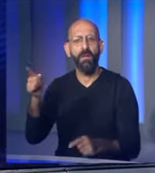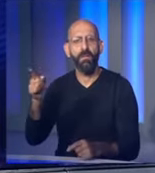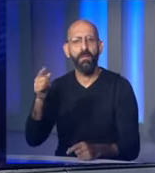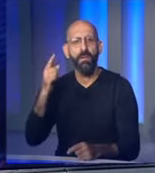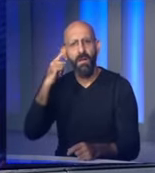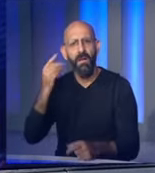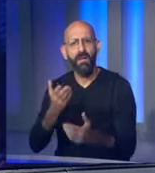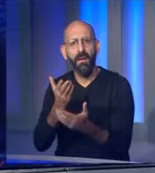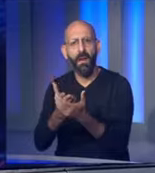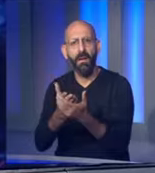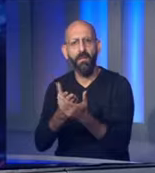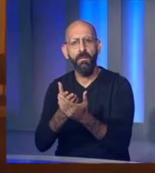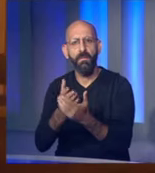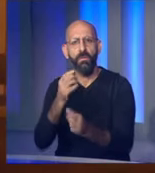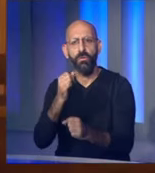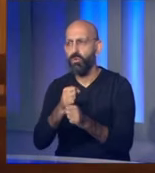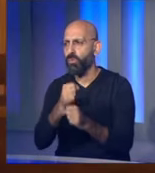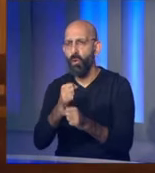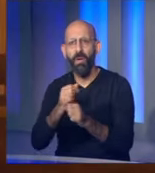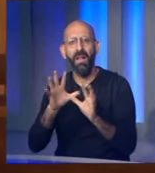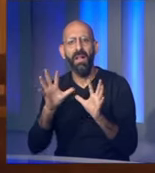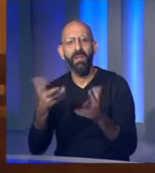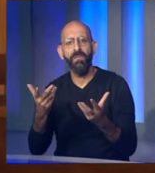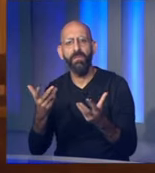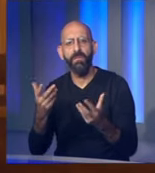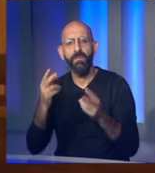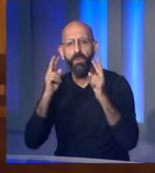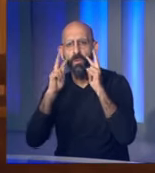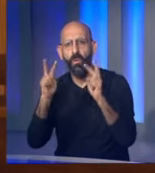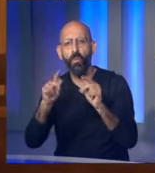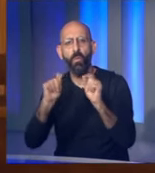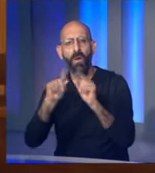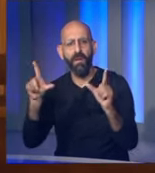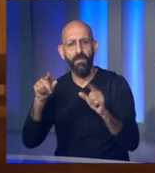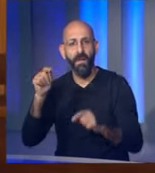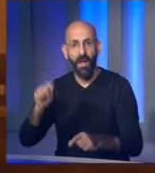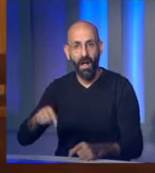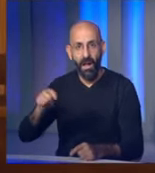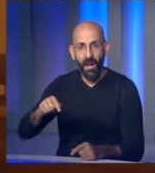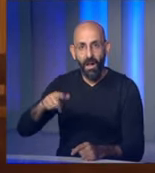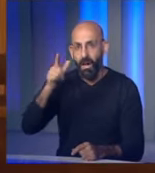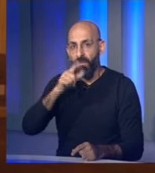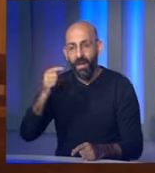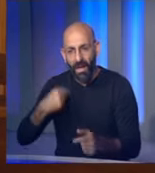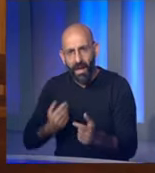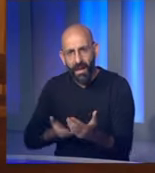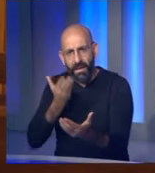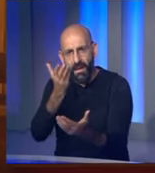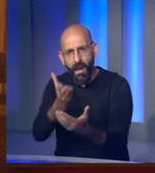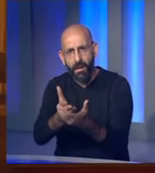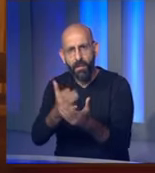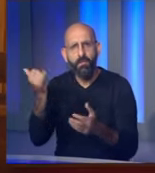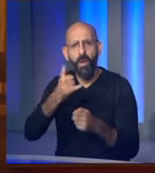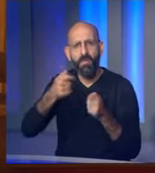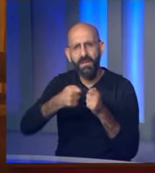اقتراحات معجل مكرر نعتبرها ضروريه وملحه في هذه الظروف الاستثنائيه التي يمر بها